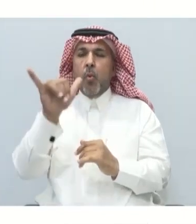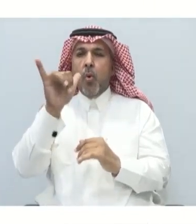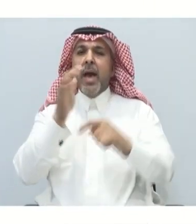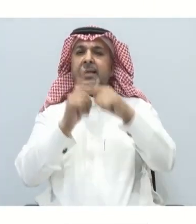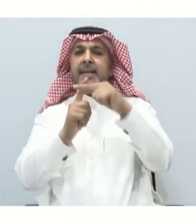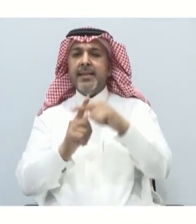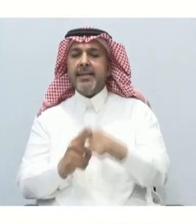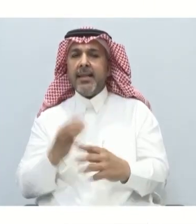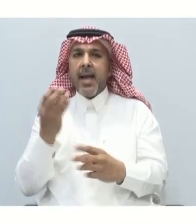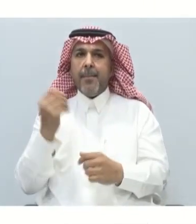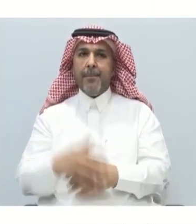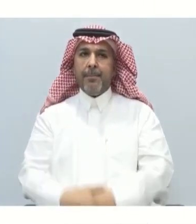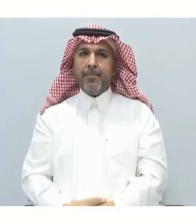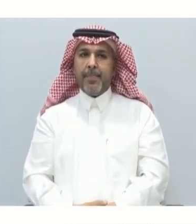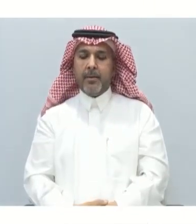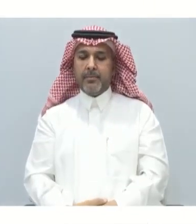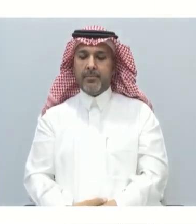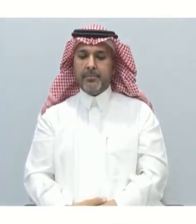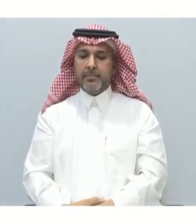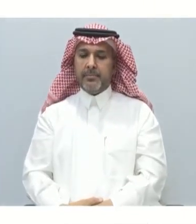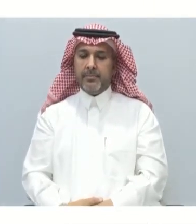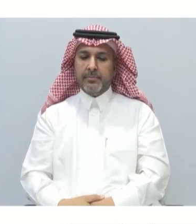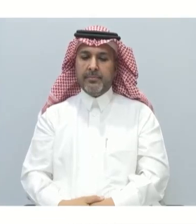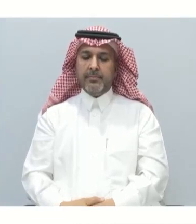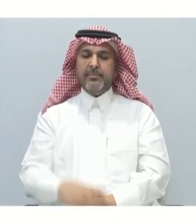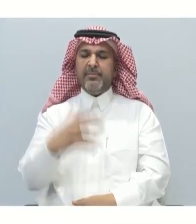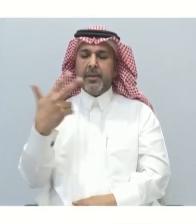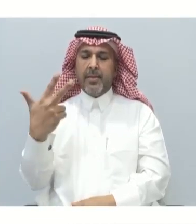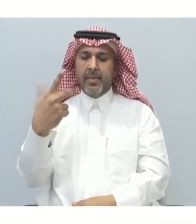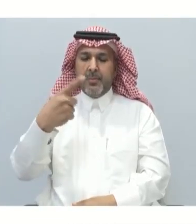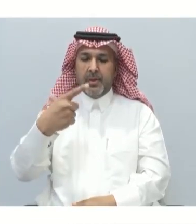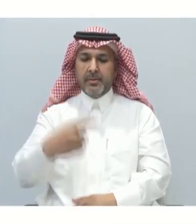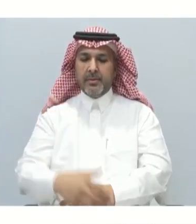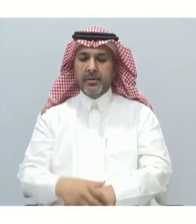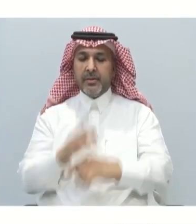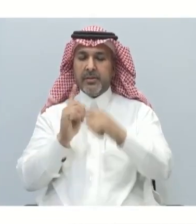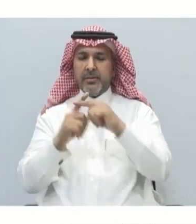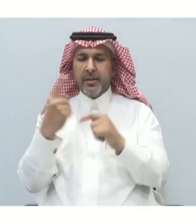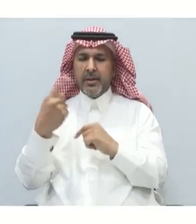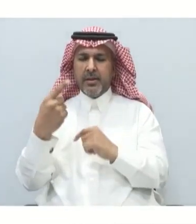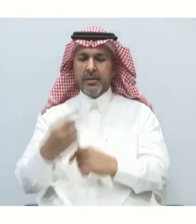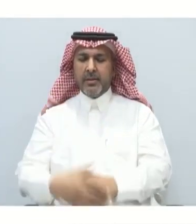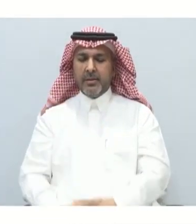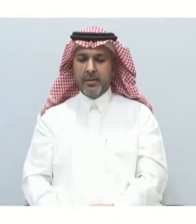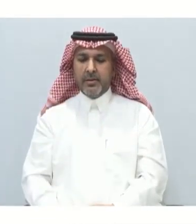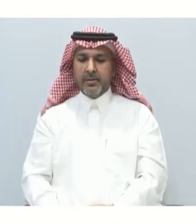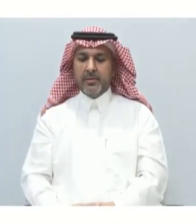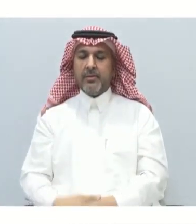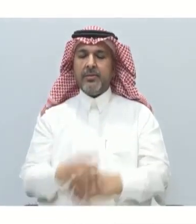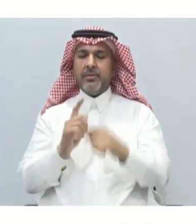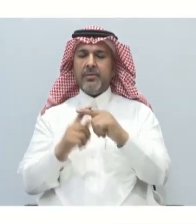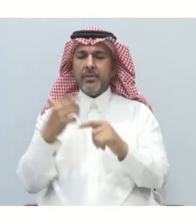مجموعها 40 نجي للواي نجمع عناصرها ايضا 18 ئ